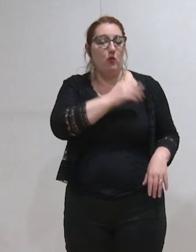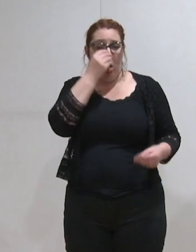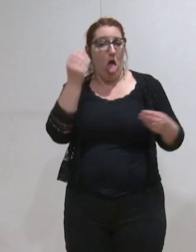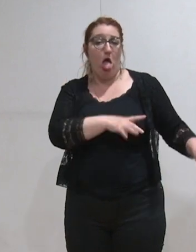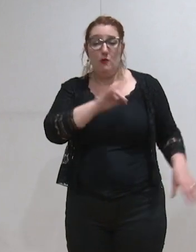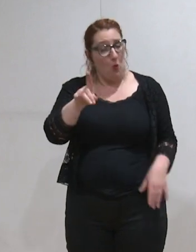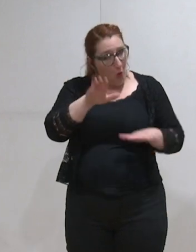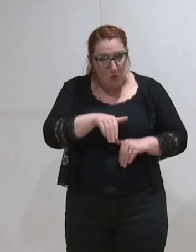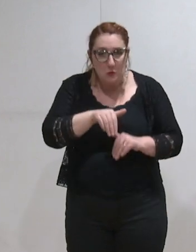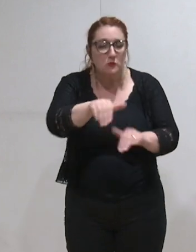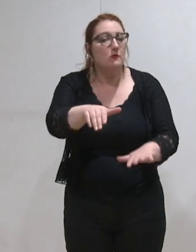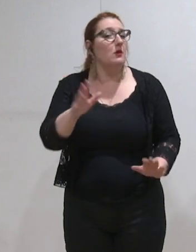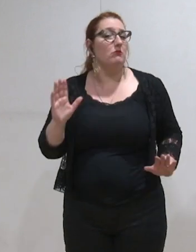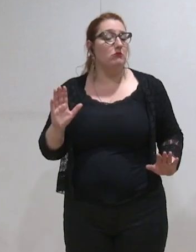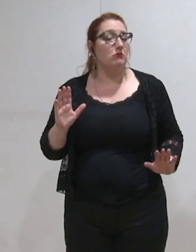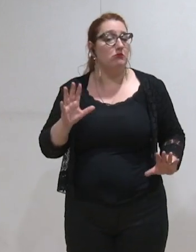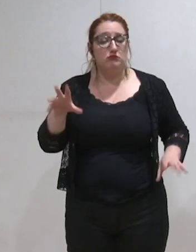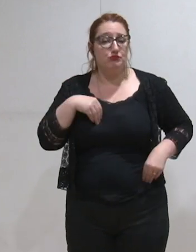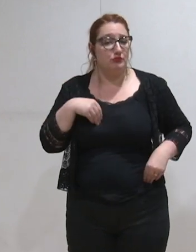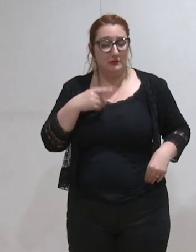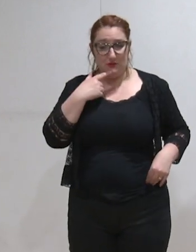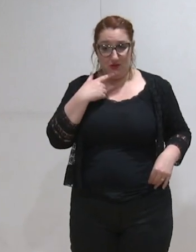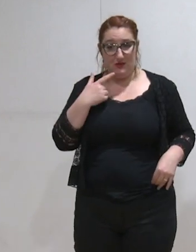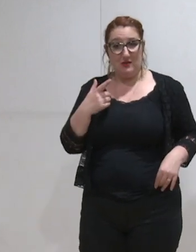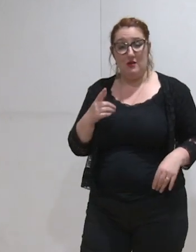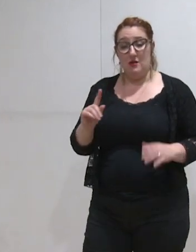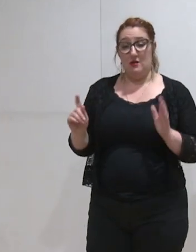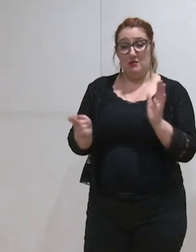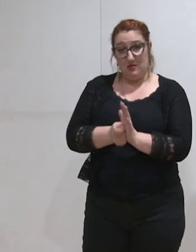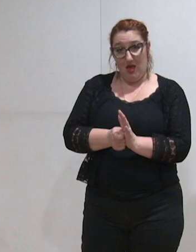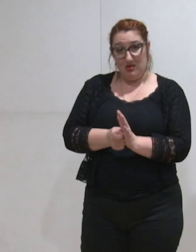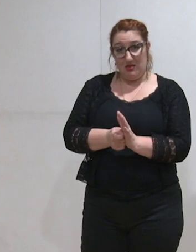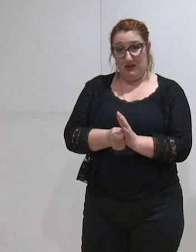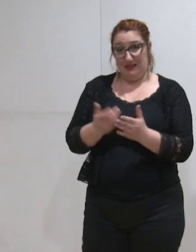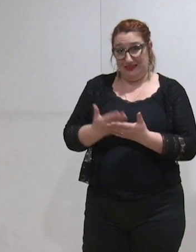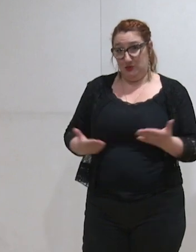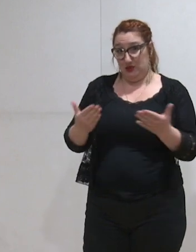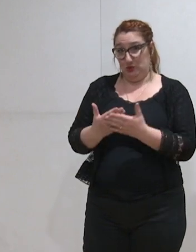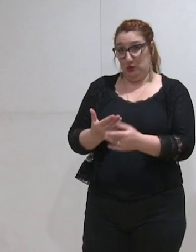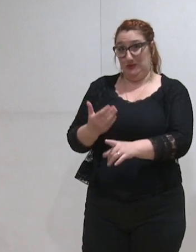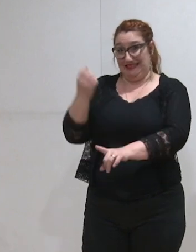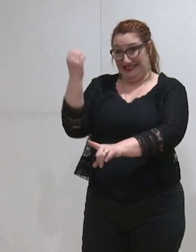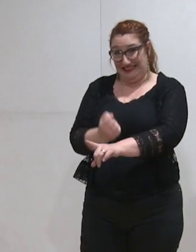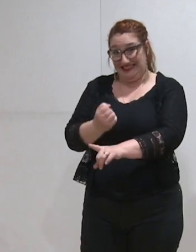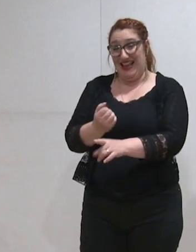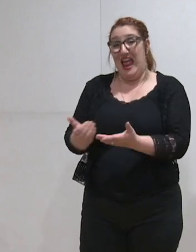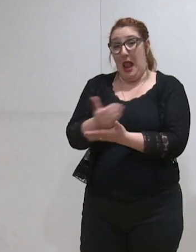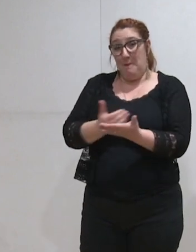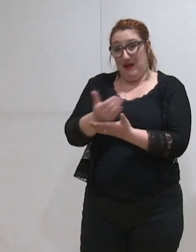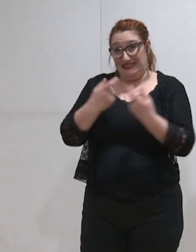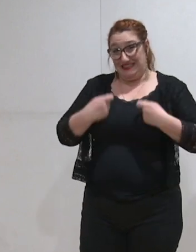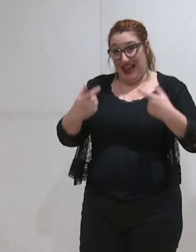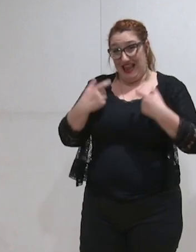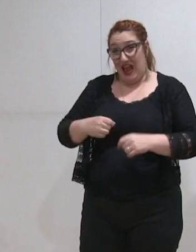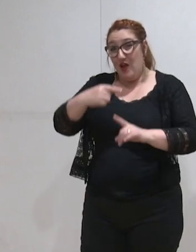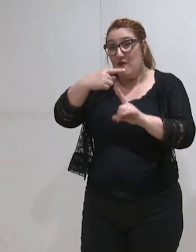c'est dire que par rapport au moment où elle était au plus bas la masse salariale a augmenté de 50 % sur ces